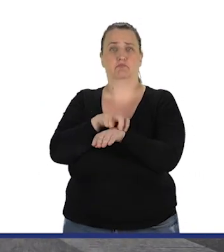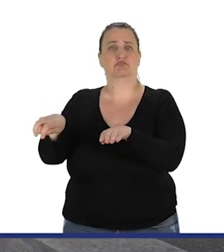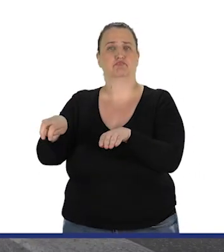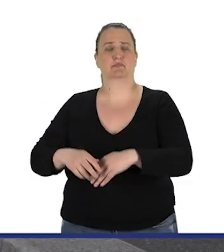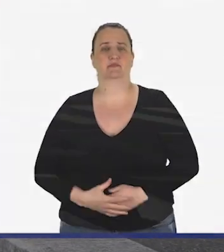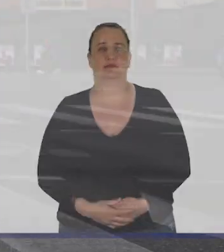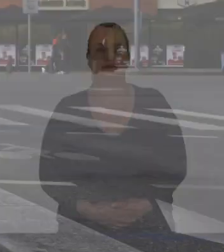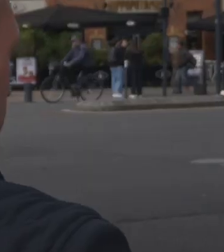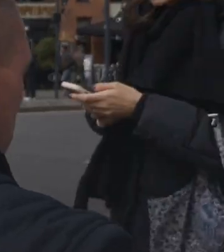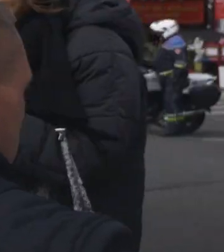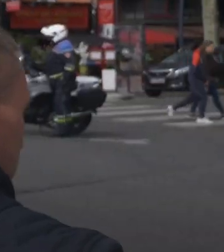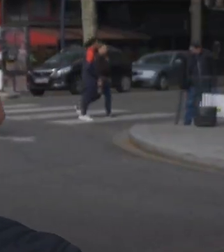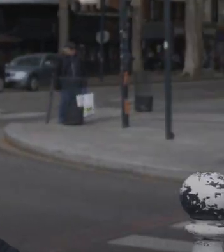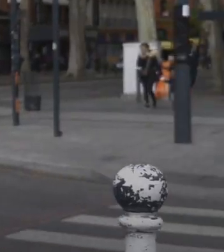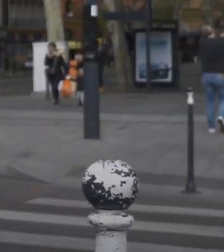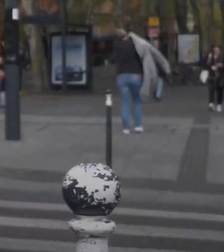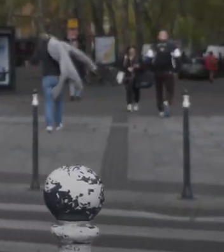quai.